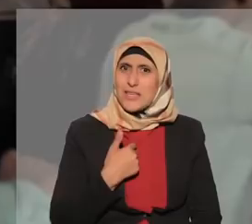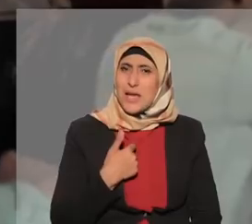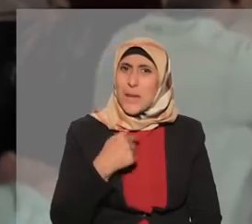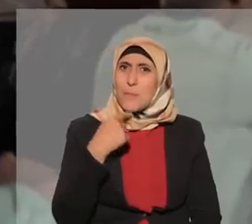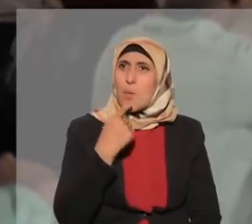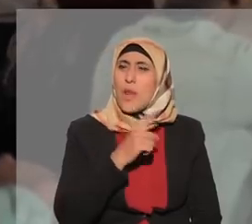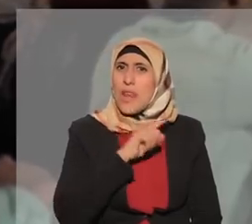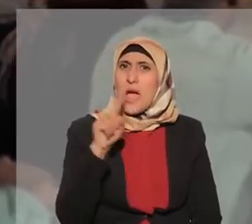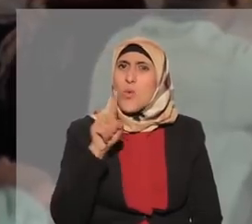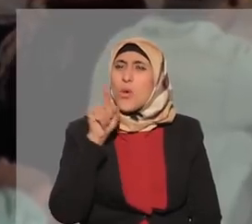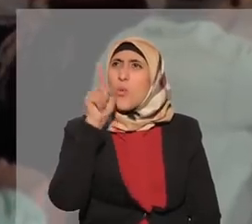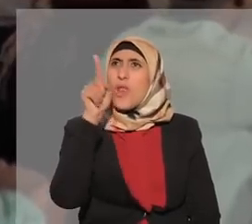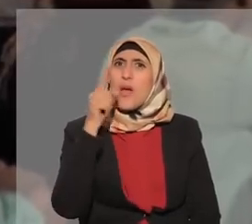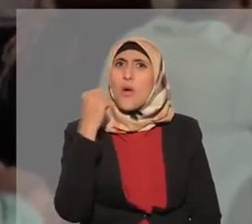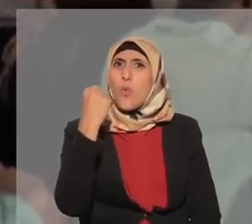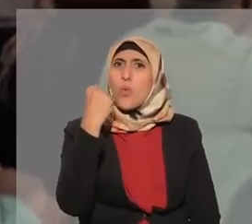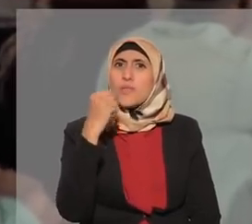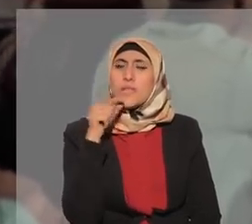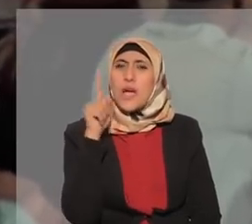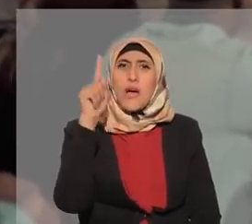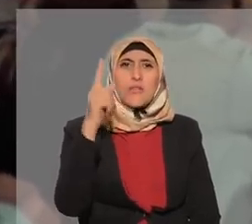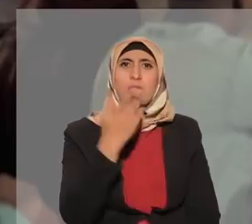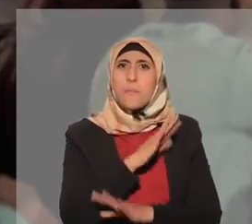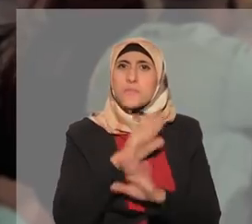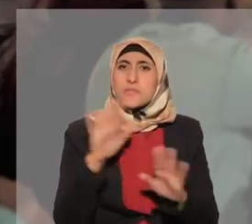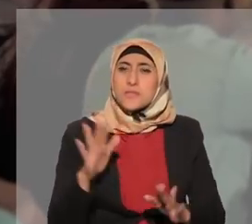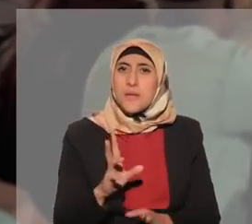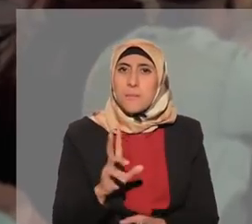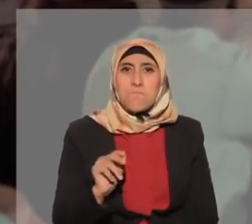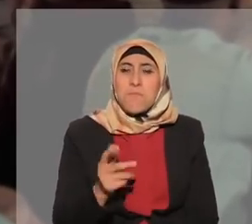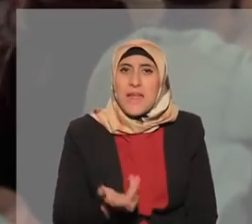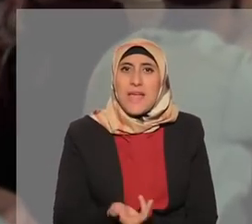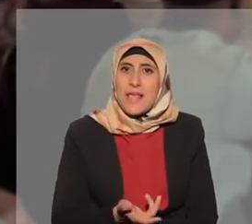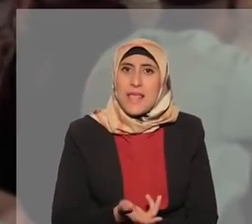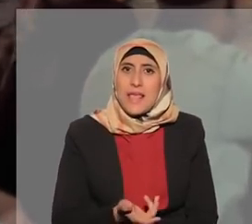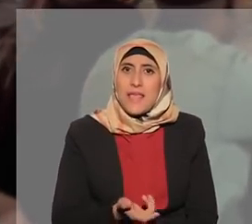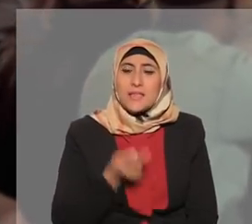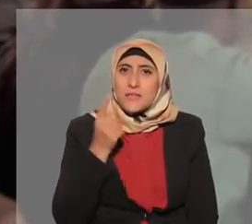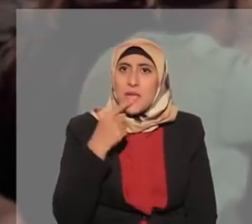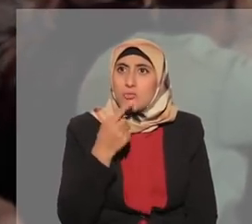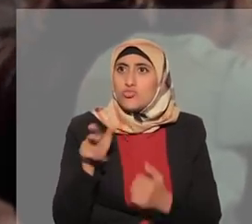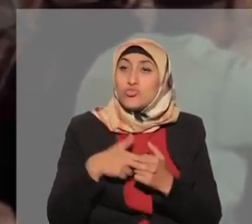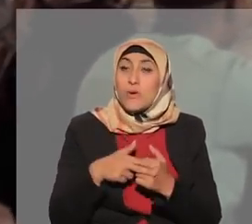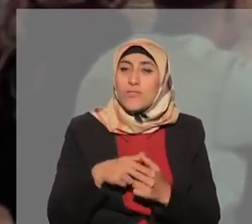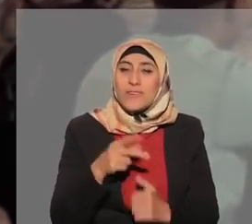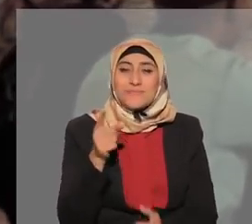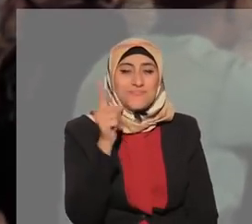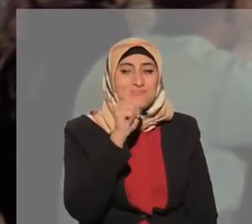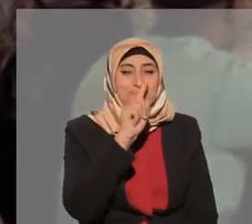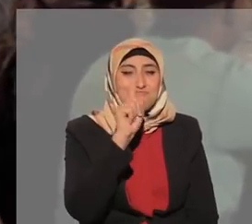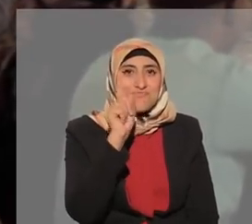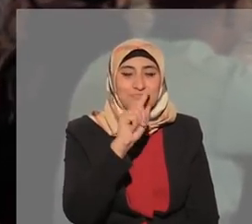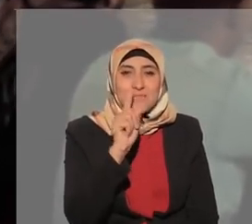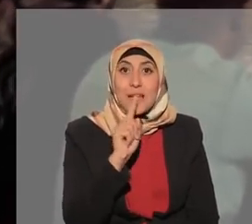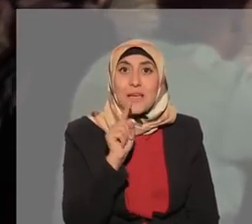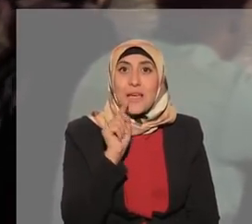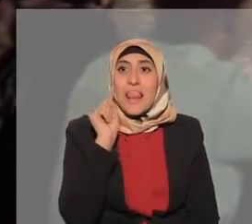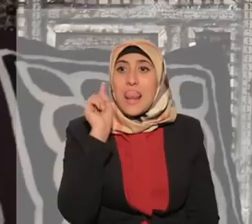الجنيد وتريد تقول لنا أن هذا القول يعني مخالف للرضا، أن الإنسان يقول لا حول ولا قوة إلا لا،